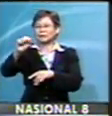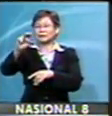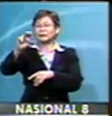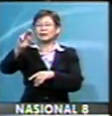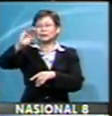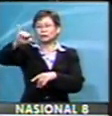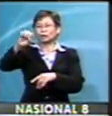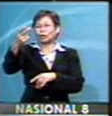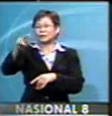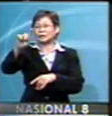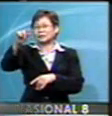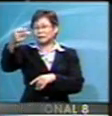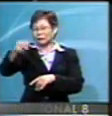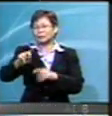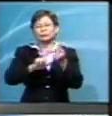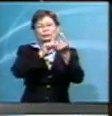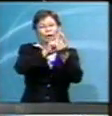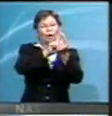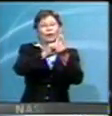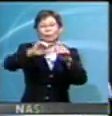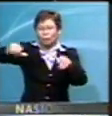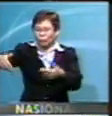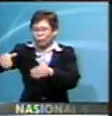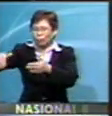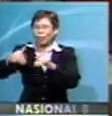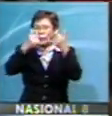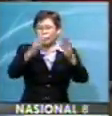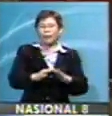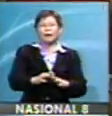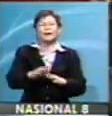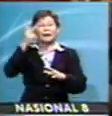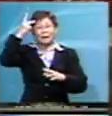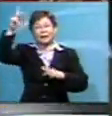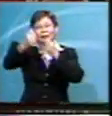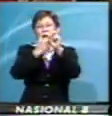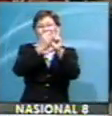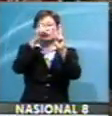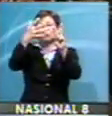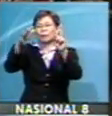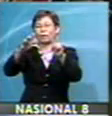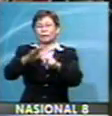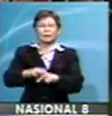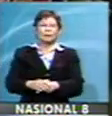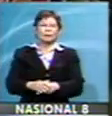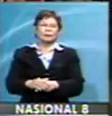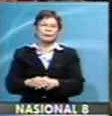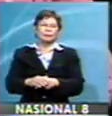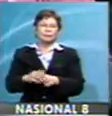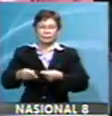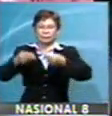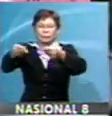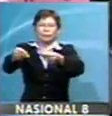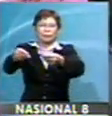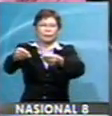ditemui selepas Majlis memperkenalkan pemain The Red Warriors 2015 dan penyerahan bas Kafa di pusat